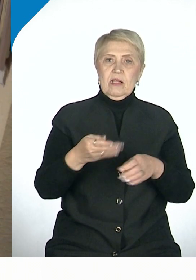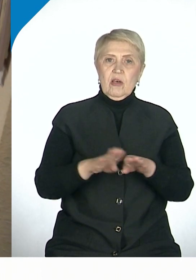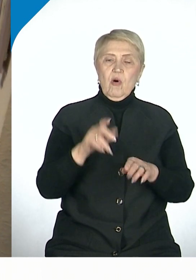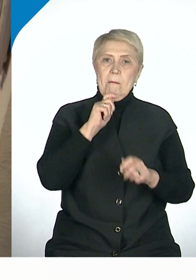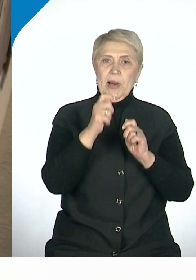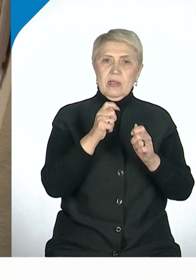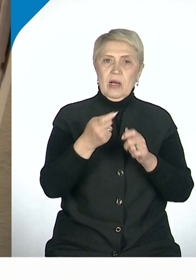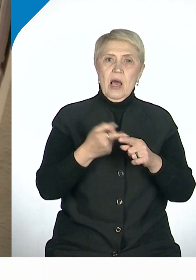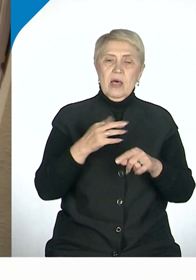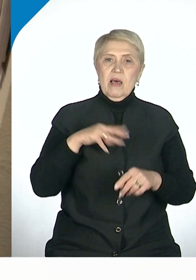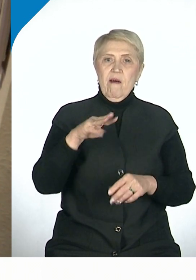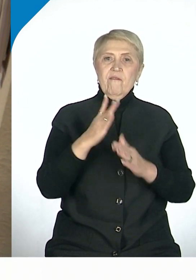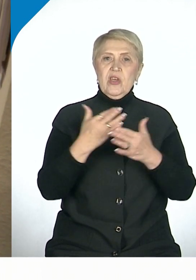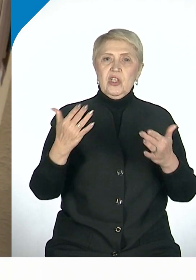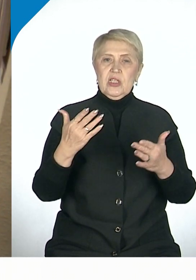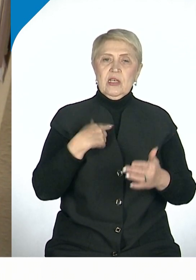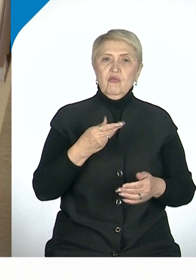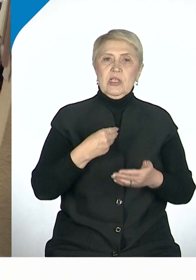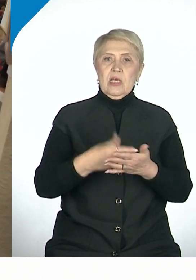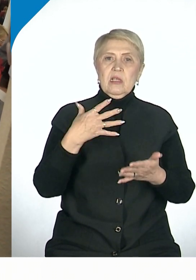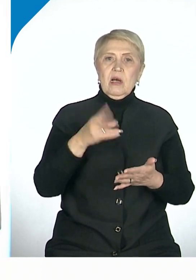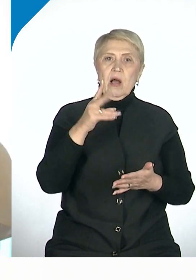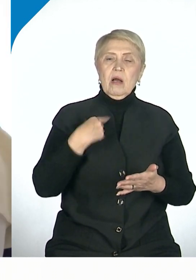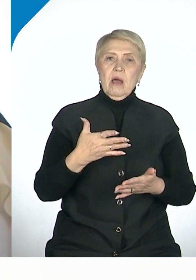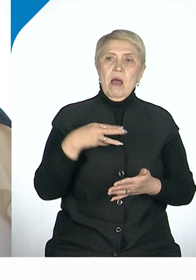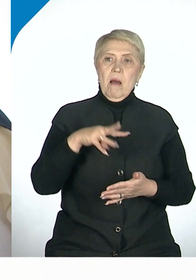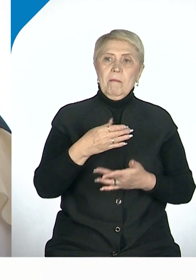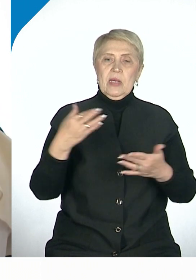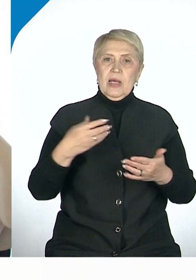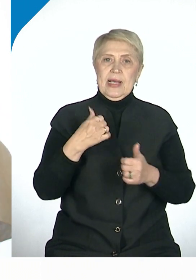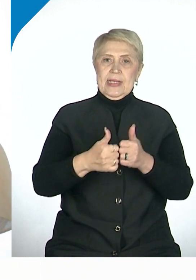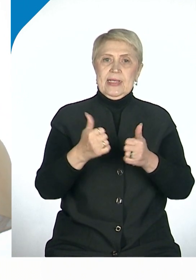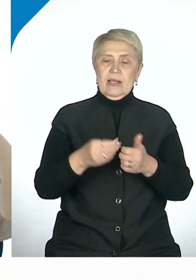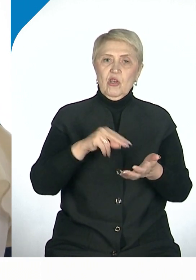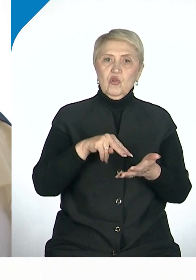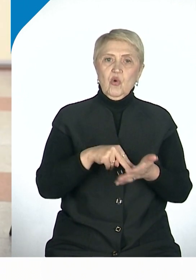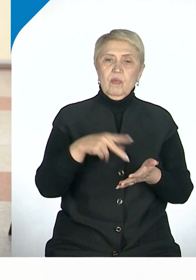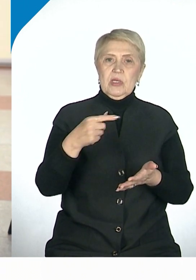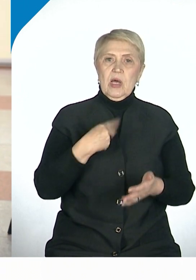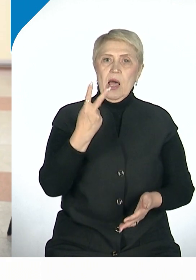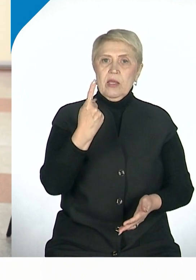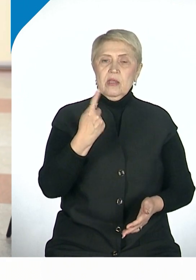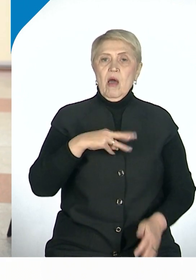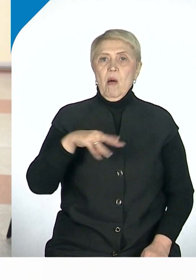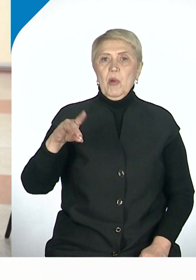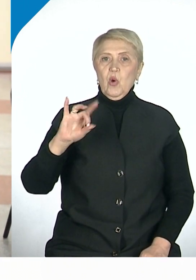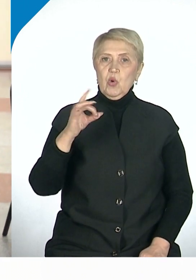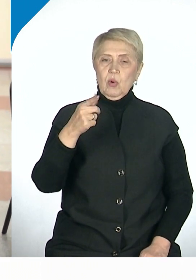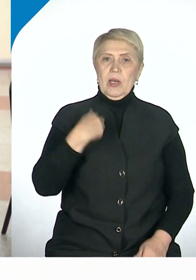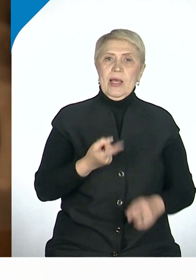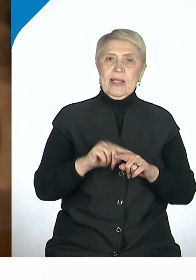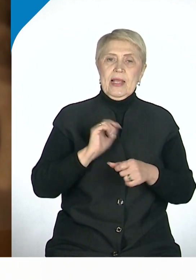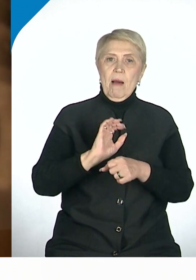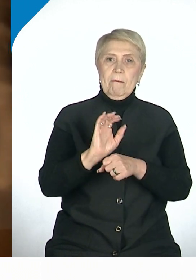дорога как с духовной точки зрения, так и с материальной. Средняя стоимость сакрального свитка – 1 000 000 рублей. Для